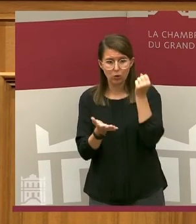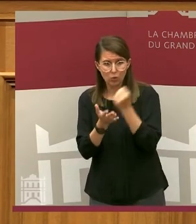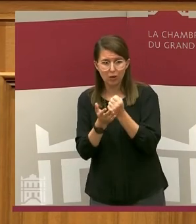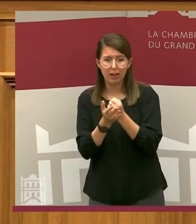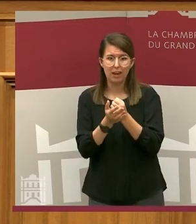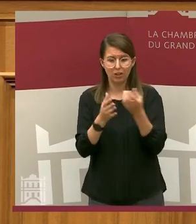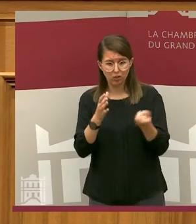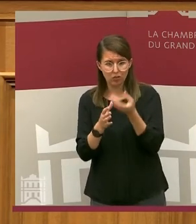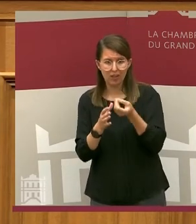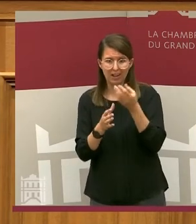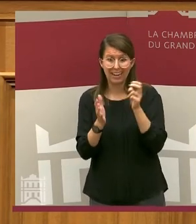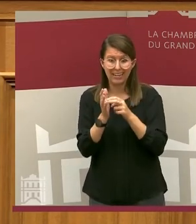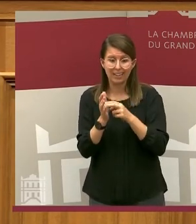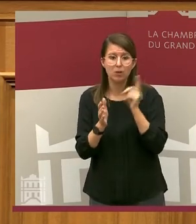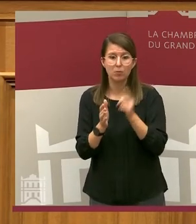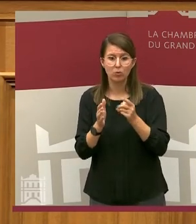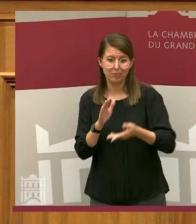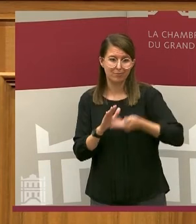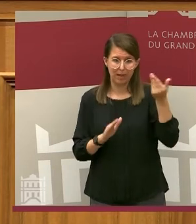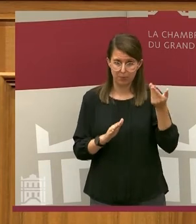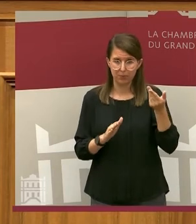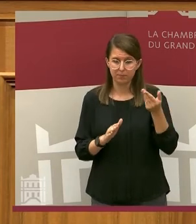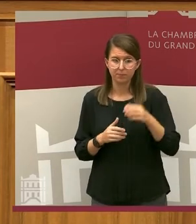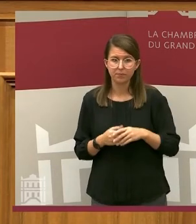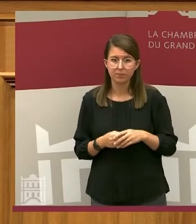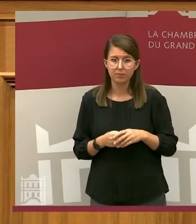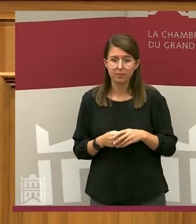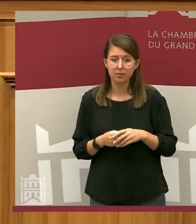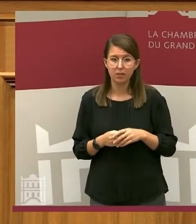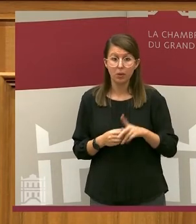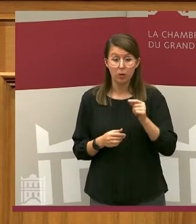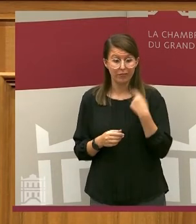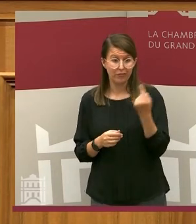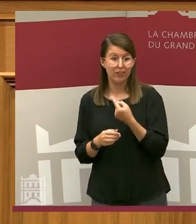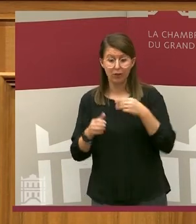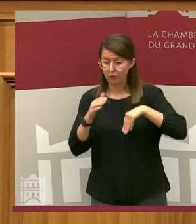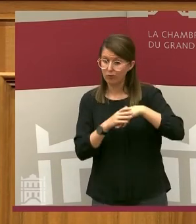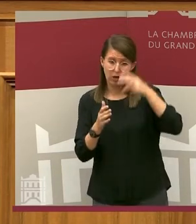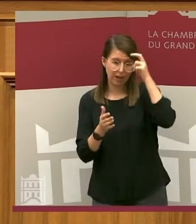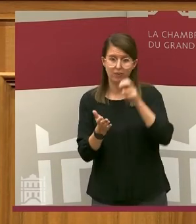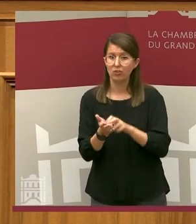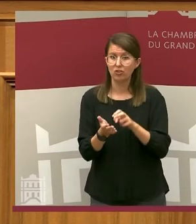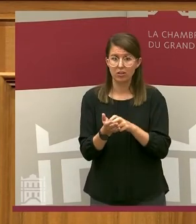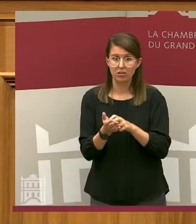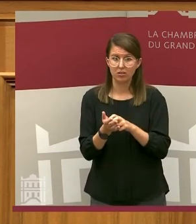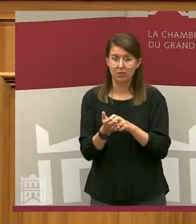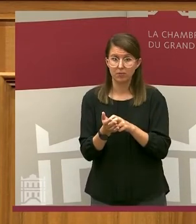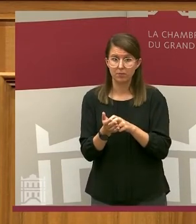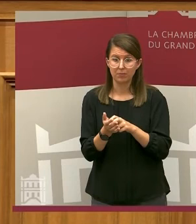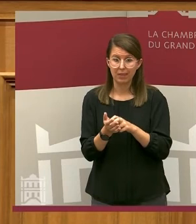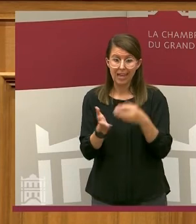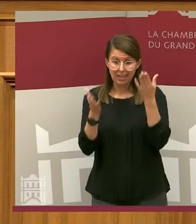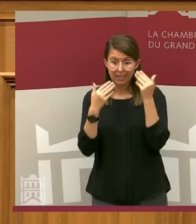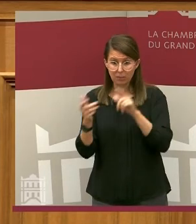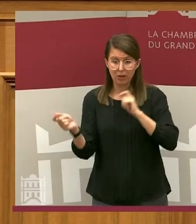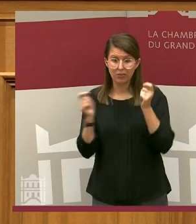Energiequellen. Auf dem Punkt sind wir als mit der Regierung zu 100% eins. Der Klimawandel ist die